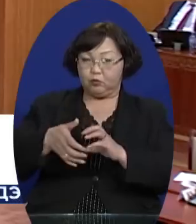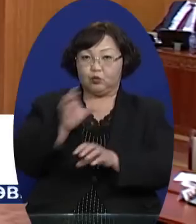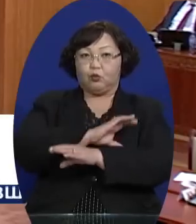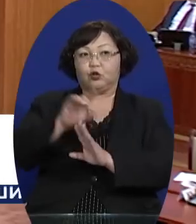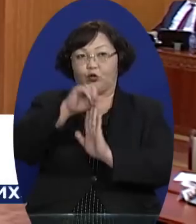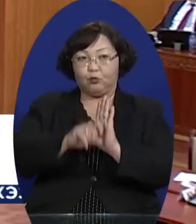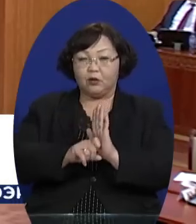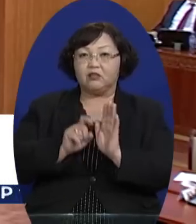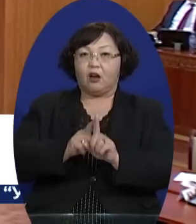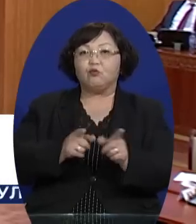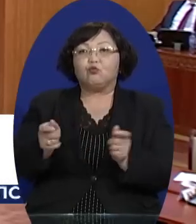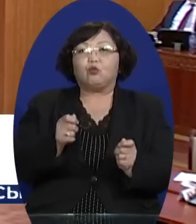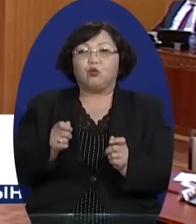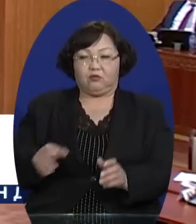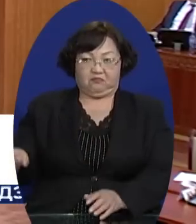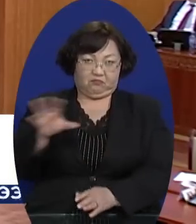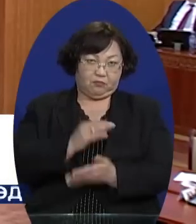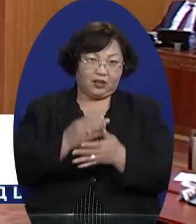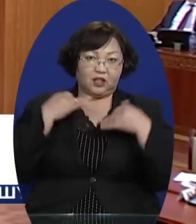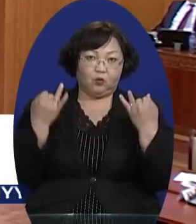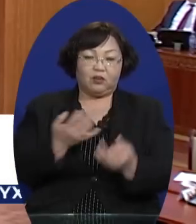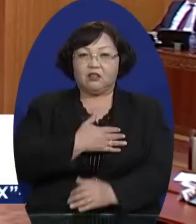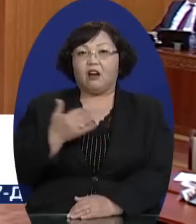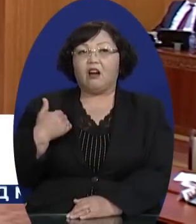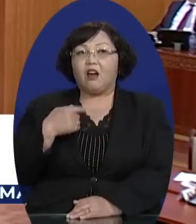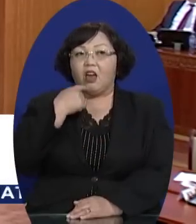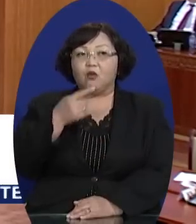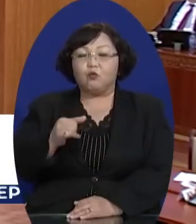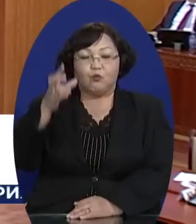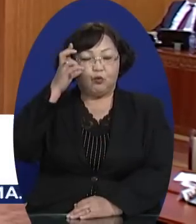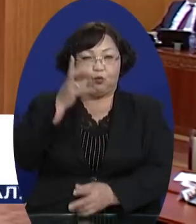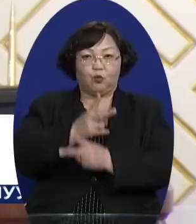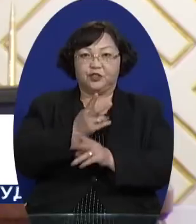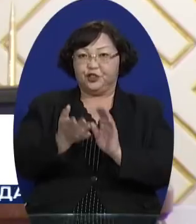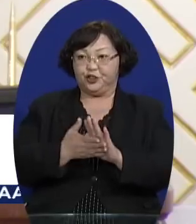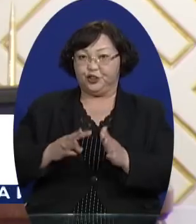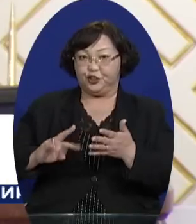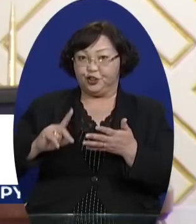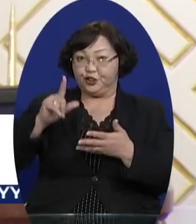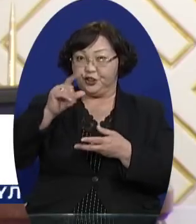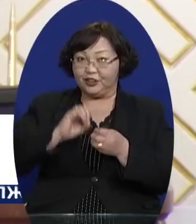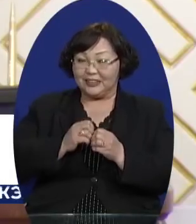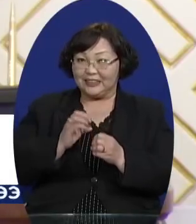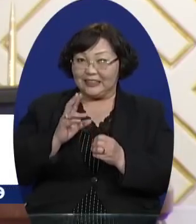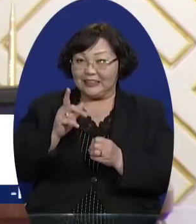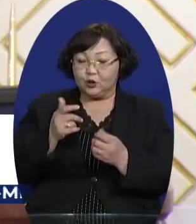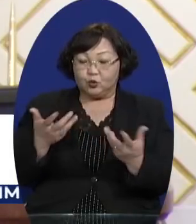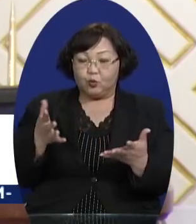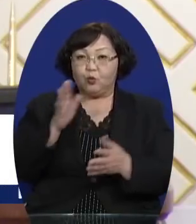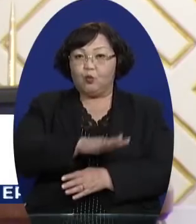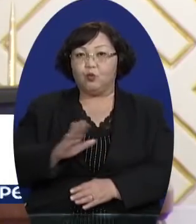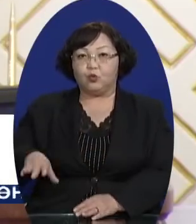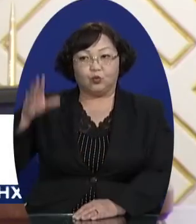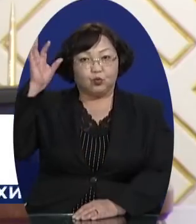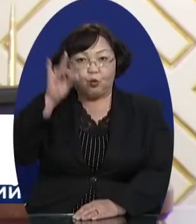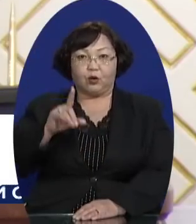байна. Улсын хурлын даргын хувьд боловсролын хуулиудын шинчиллийн гол үзэл баримтлал нь хүүхдүүдэд суралцах тэгш боломжийг олгоход